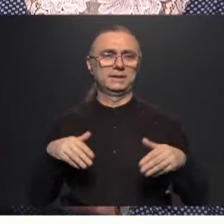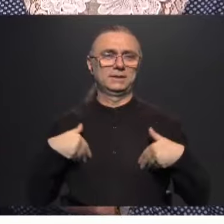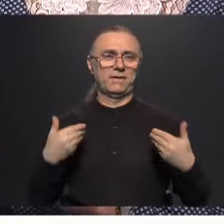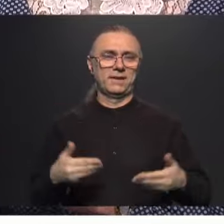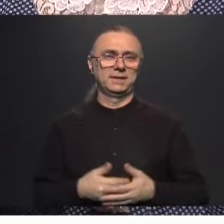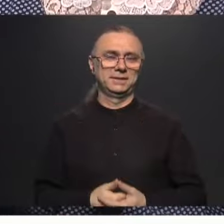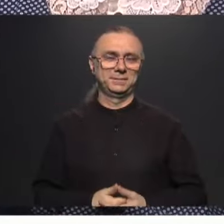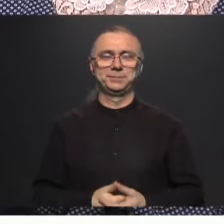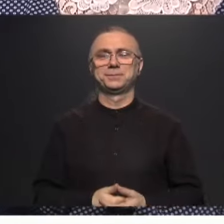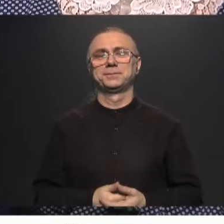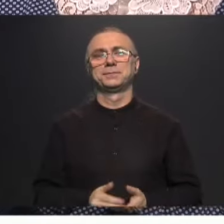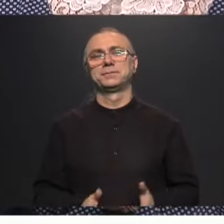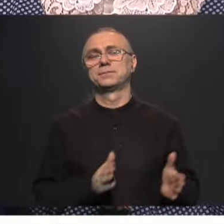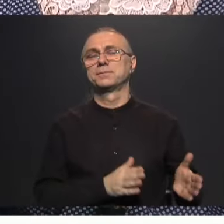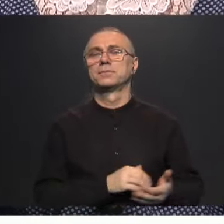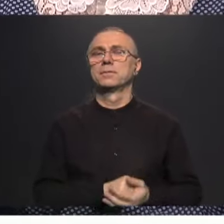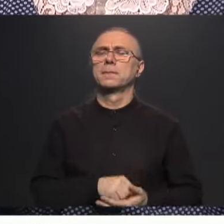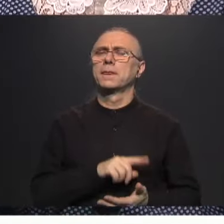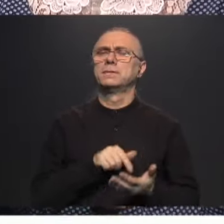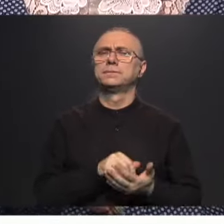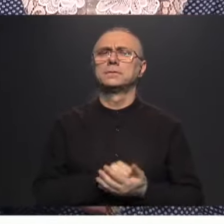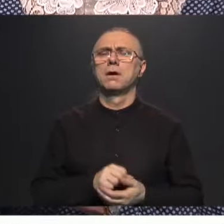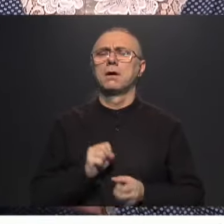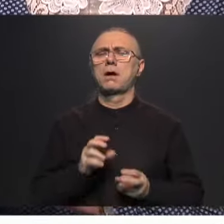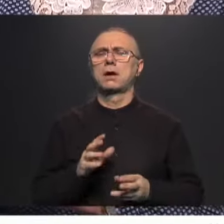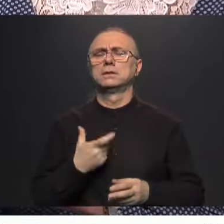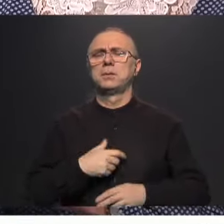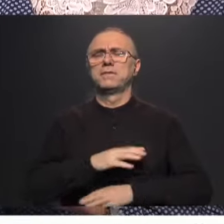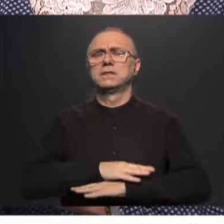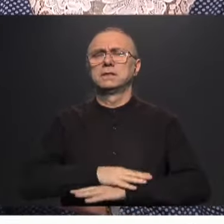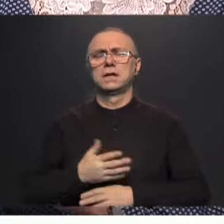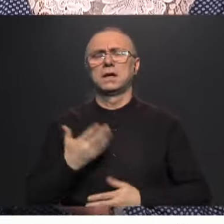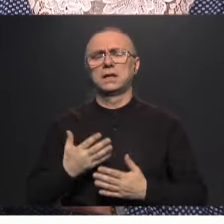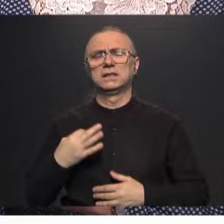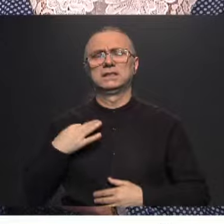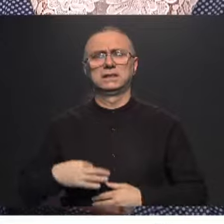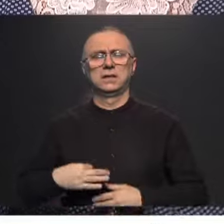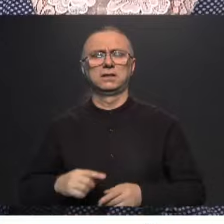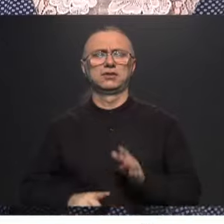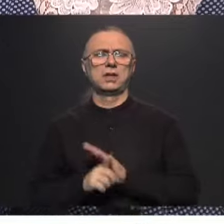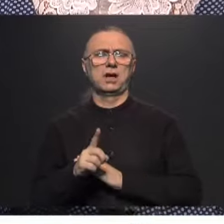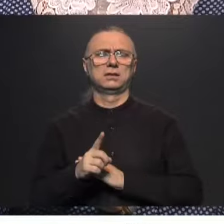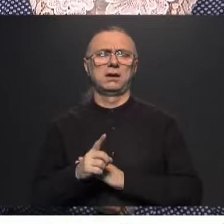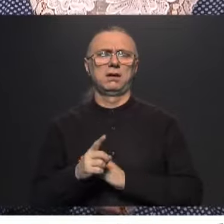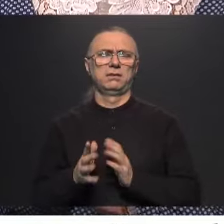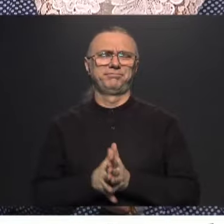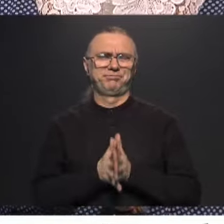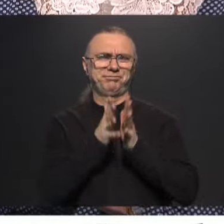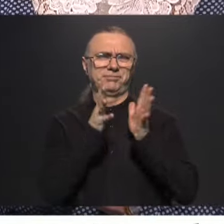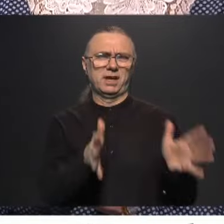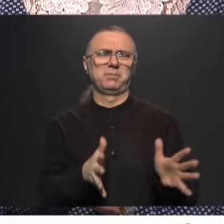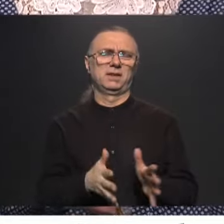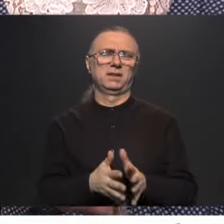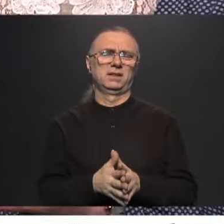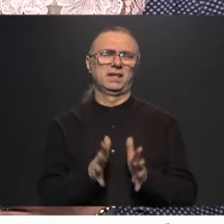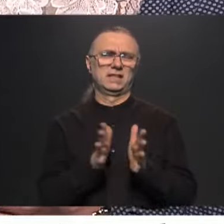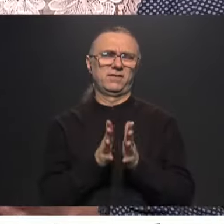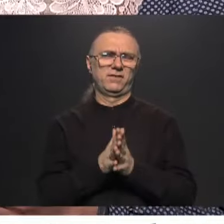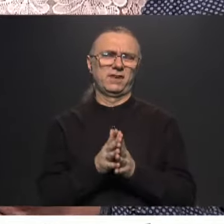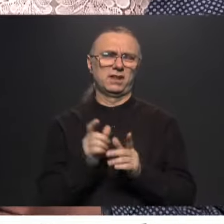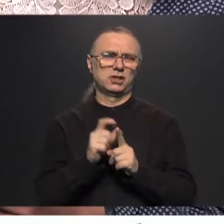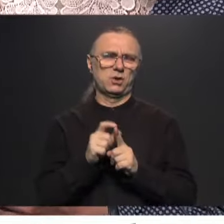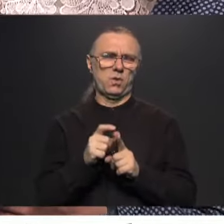от Галины. Как вести себя, когда сын начинает хамить и сквернословить? Каюсь, очень сквернословила сама раньше.